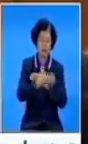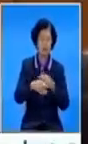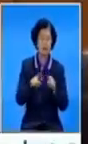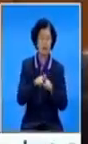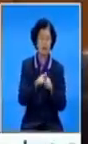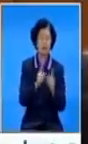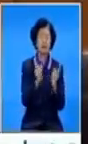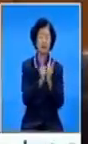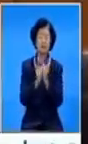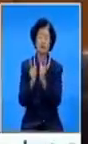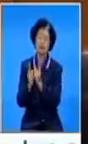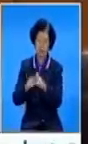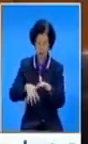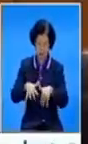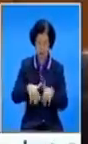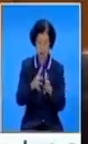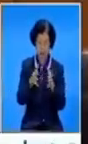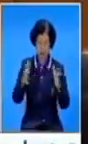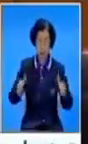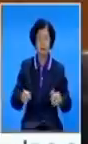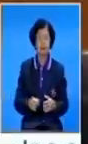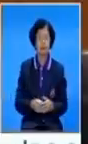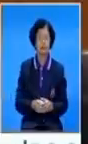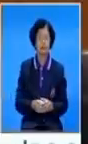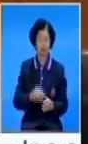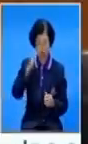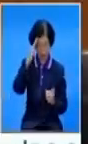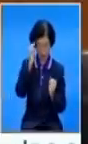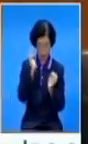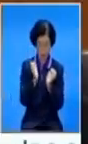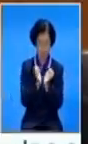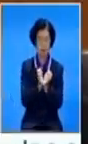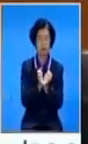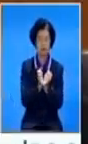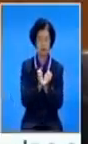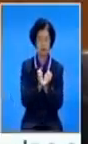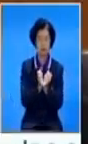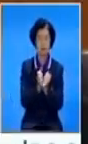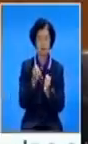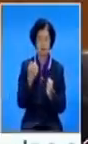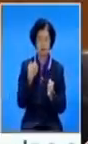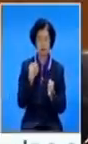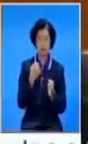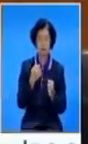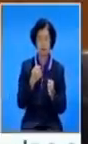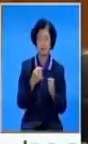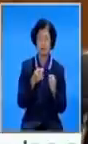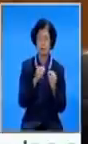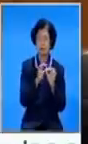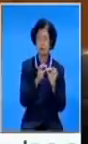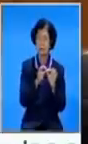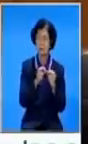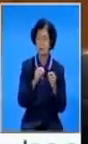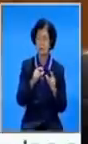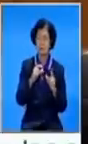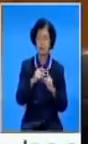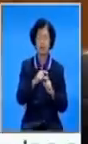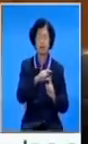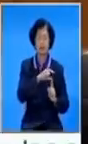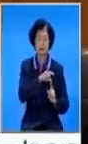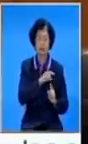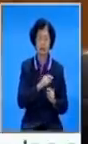มากๆและโดยเฉพาะตำรวจปรัชญาอาชีพตำรวจบำบัดทุกข์บ